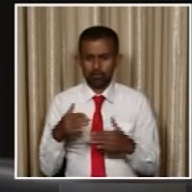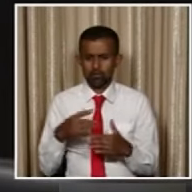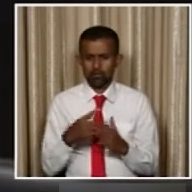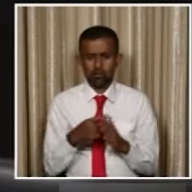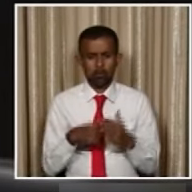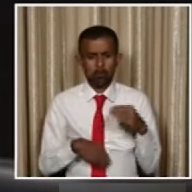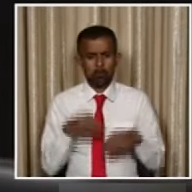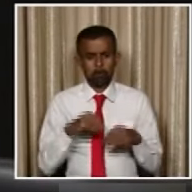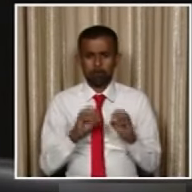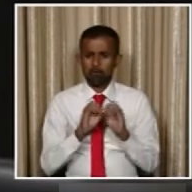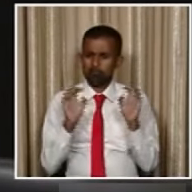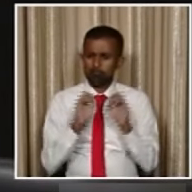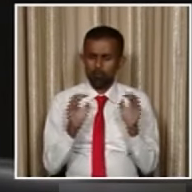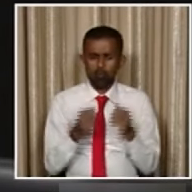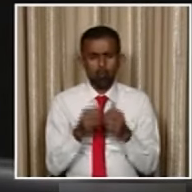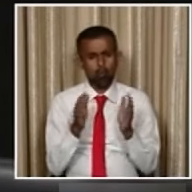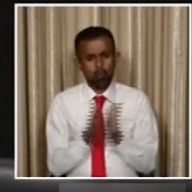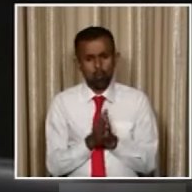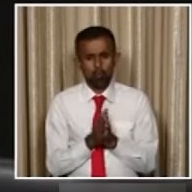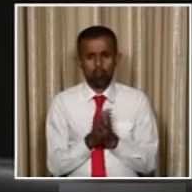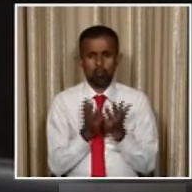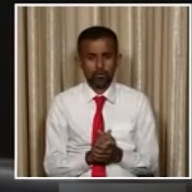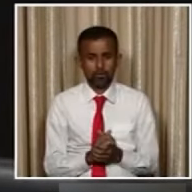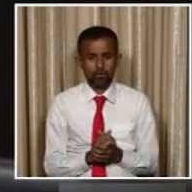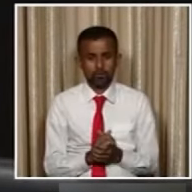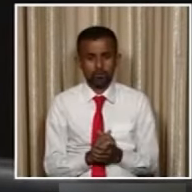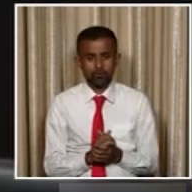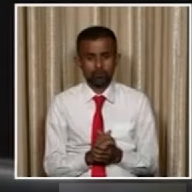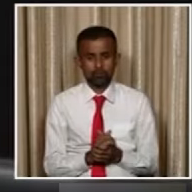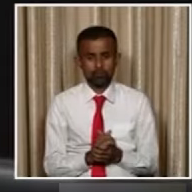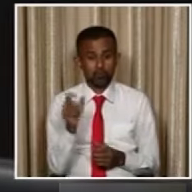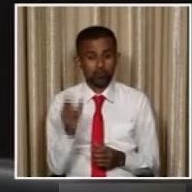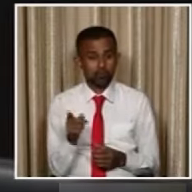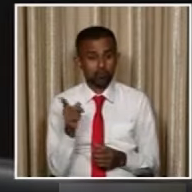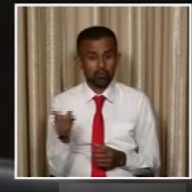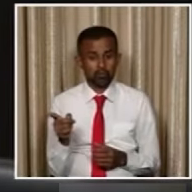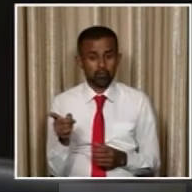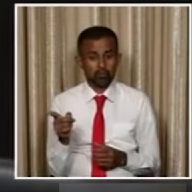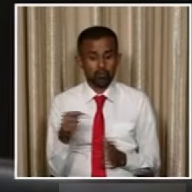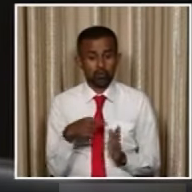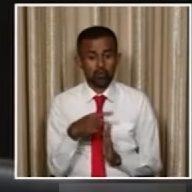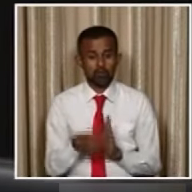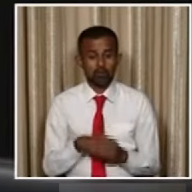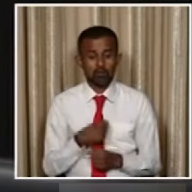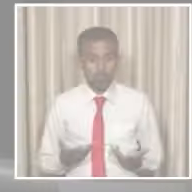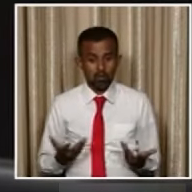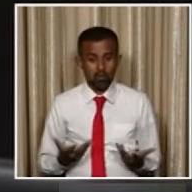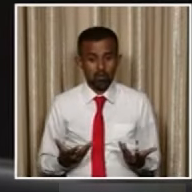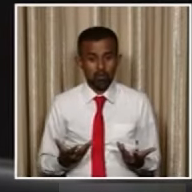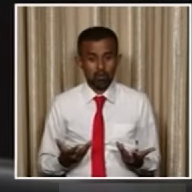ප්‍රතිපත්ති ප්‍රකාශනවල කුමන කරුණු කවර ආකාරයට සඳහන් කළත් කිසි කෙනෙකුට මේ රට ආණ්ඩුකරණය කරන්න